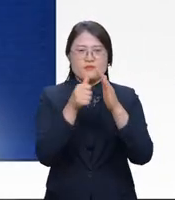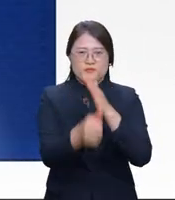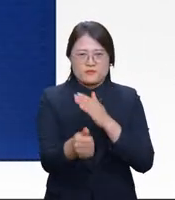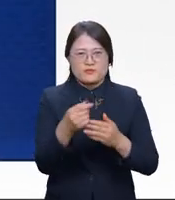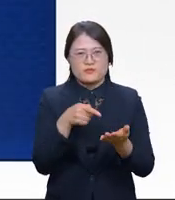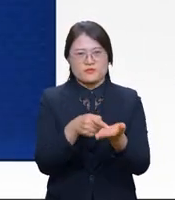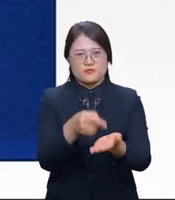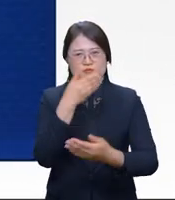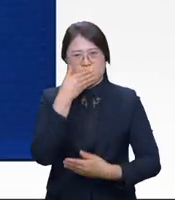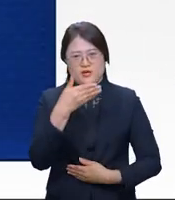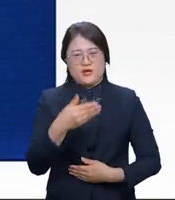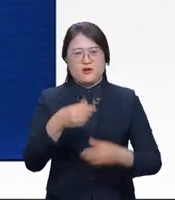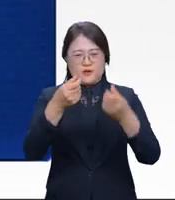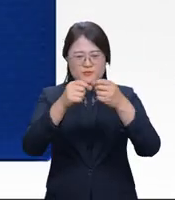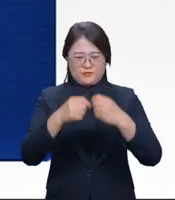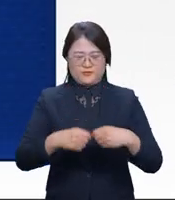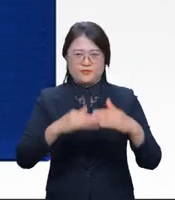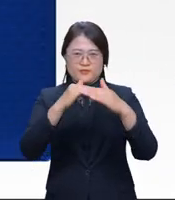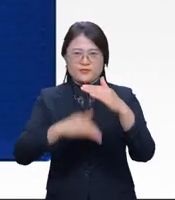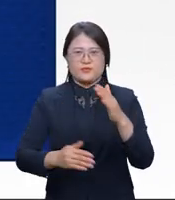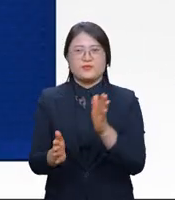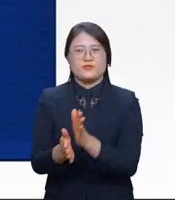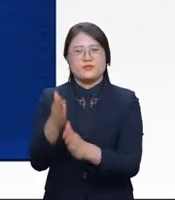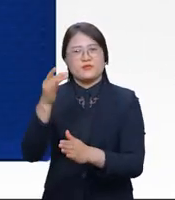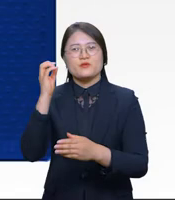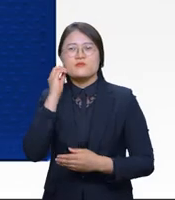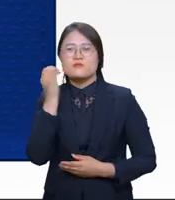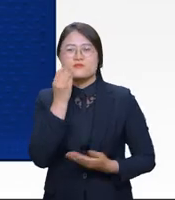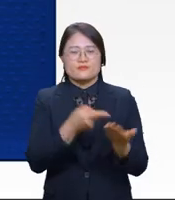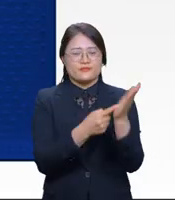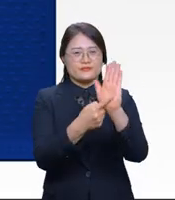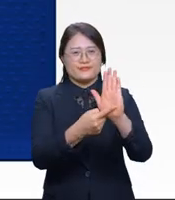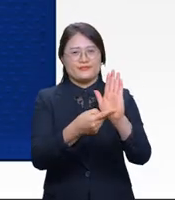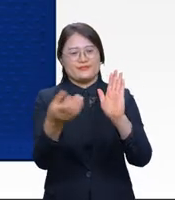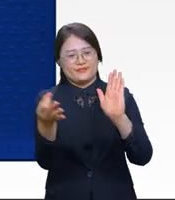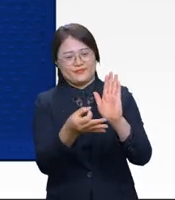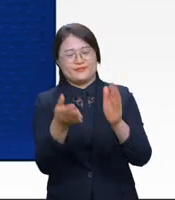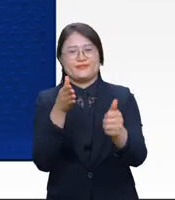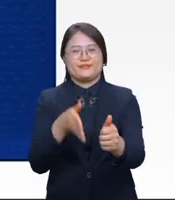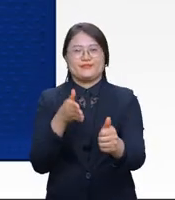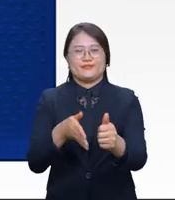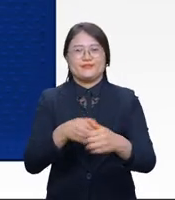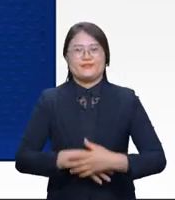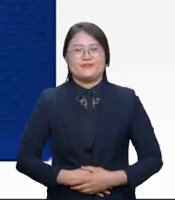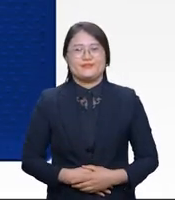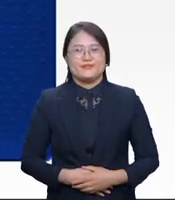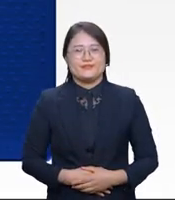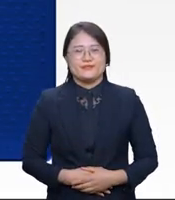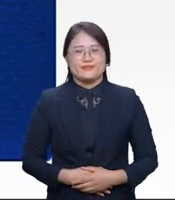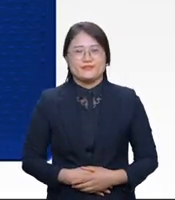방문하셔서 신청하실 수 있으며 세부 내용은 시 홈페이지 고시공고를 참조해 주시기 바랍니다.